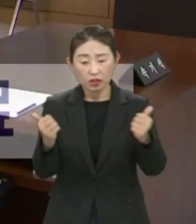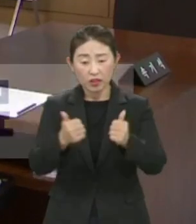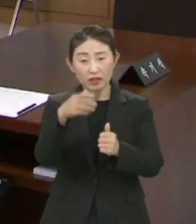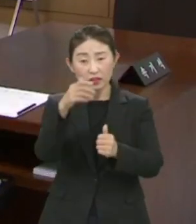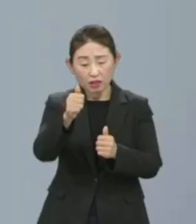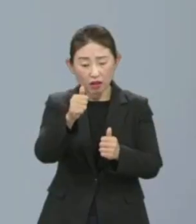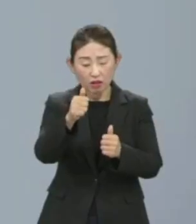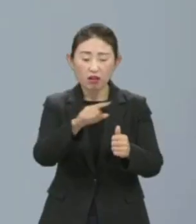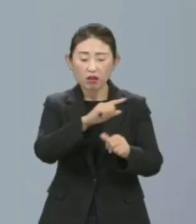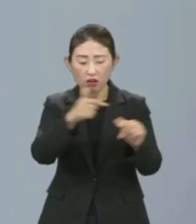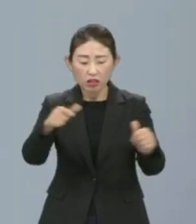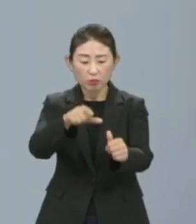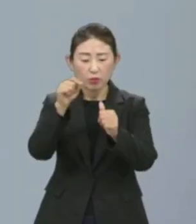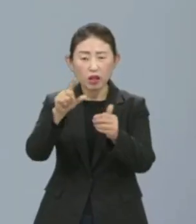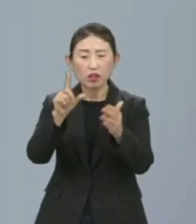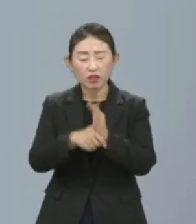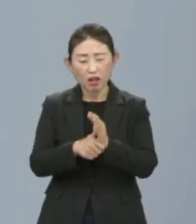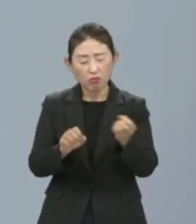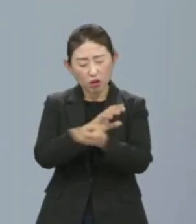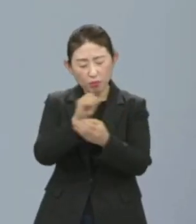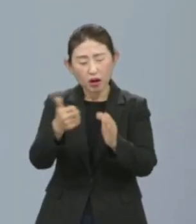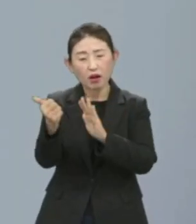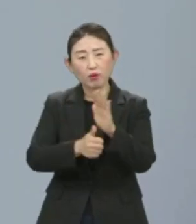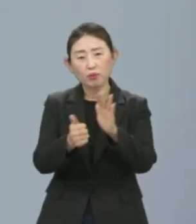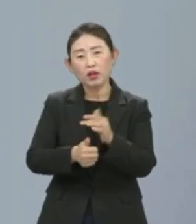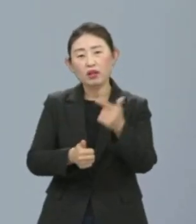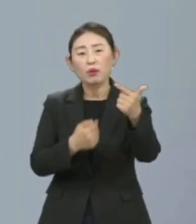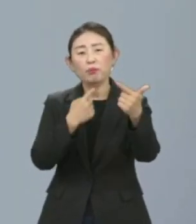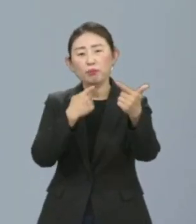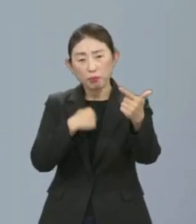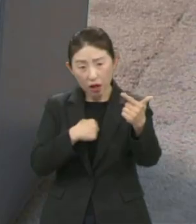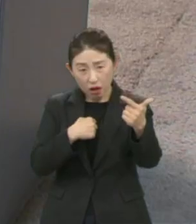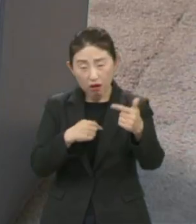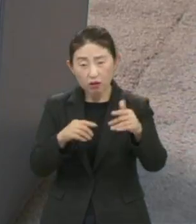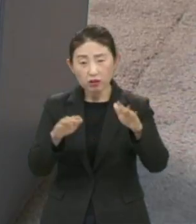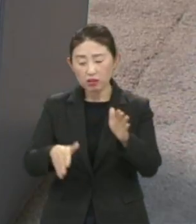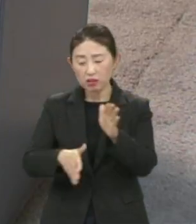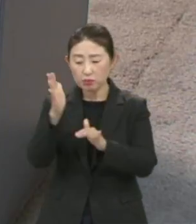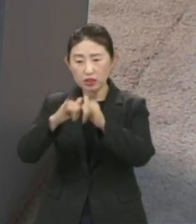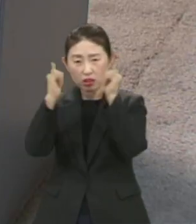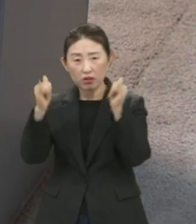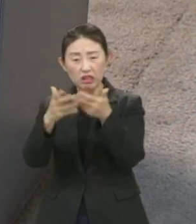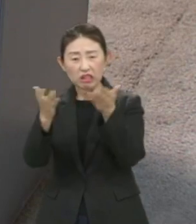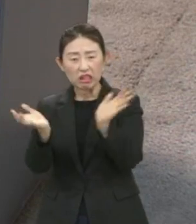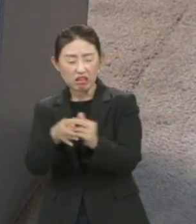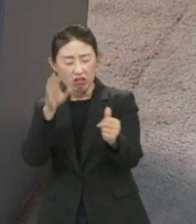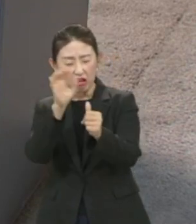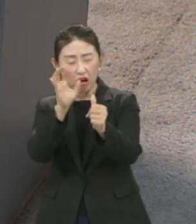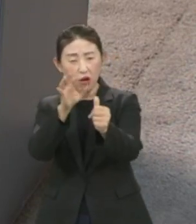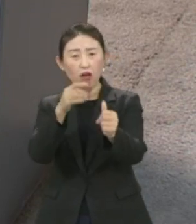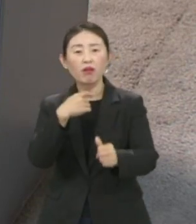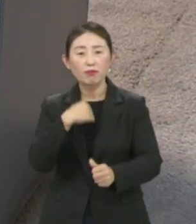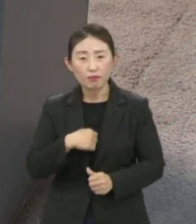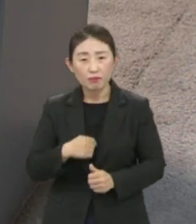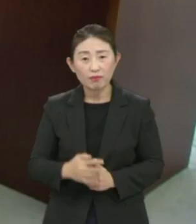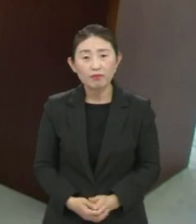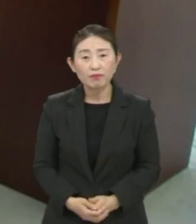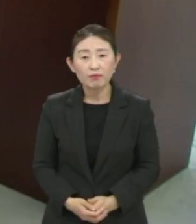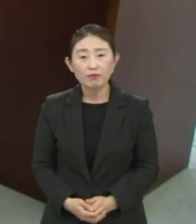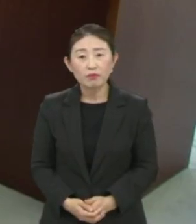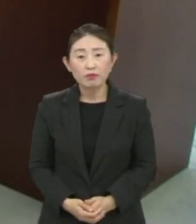과장에서 여섯 차례나 파행을 빚는 등 원구성에 어려움을 겪으며 시민 사회 단체들로부터 맹비난을 받았습니다